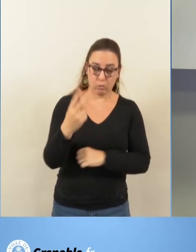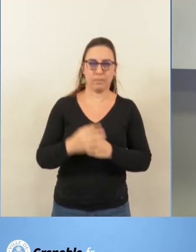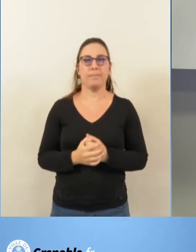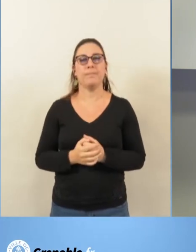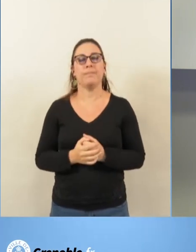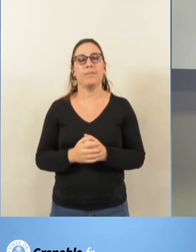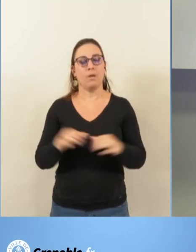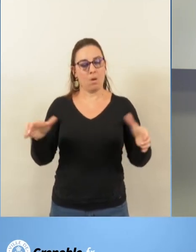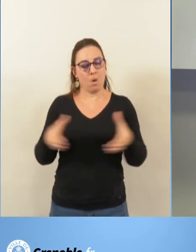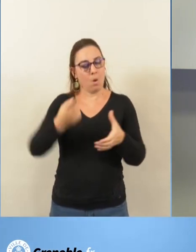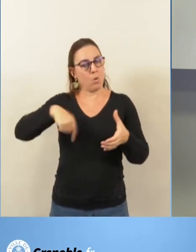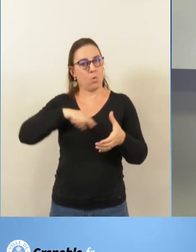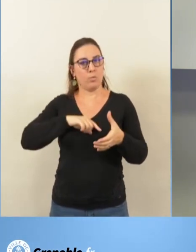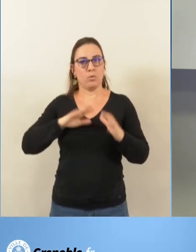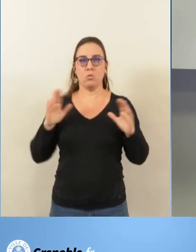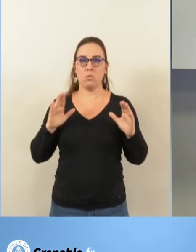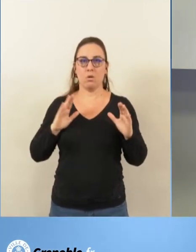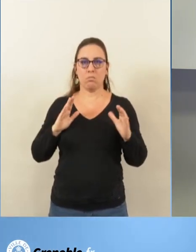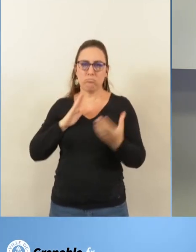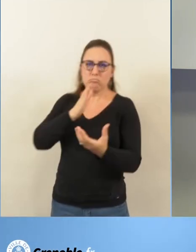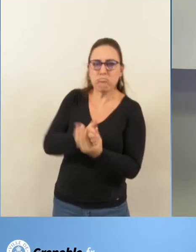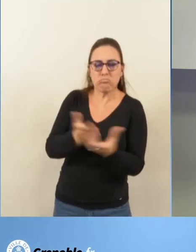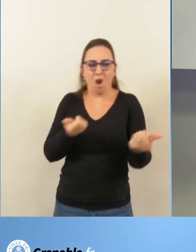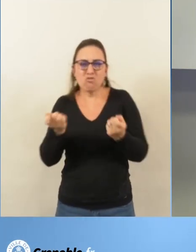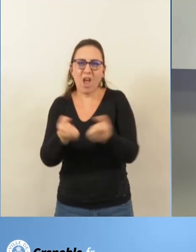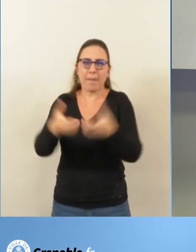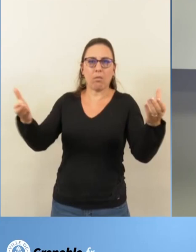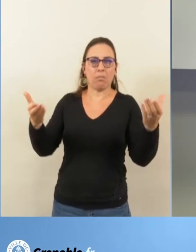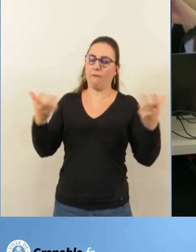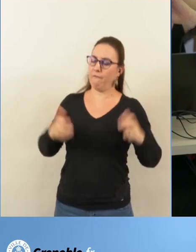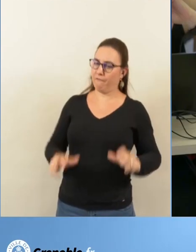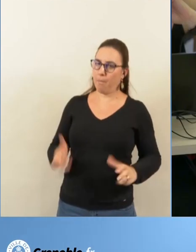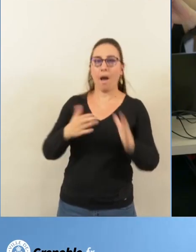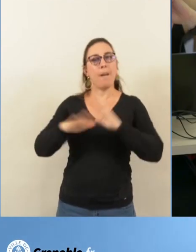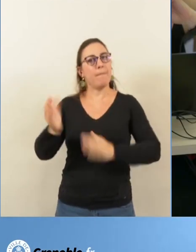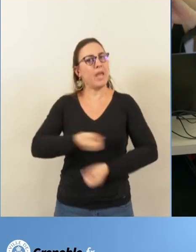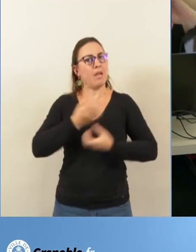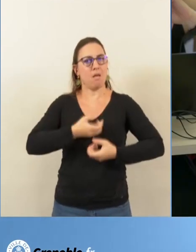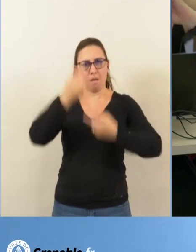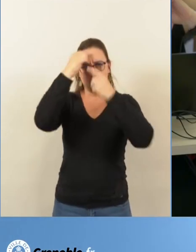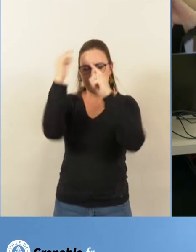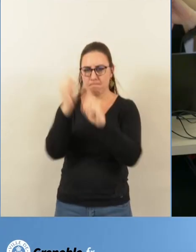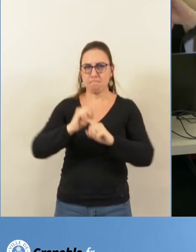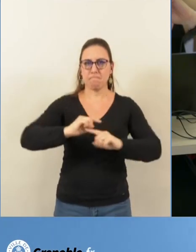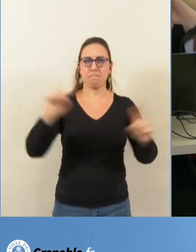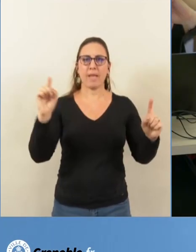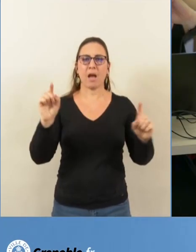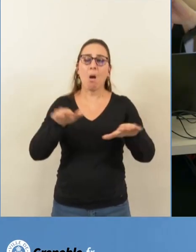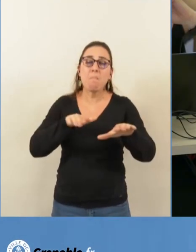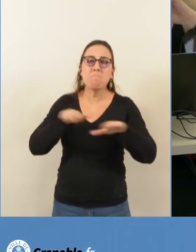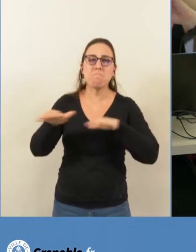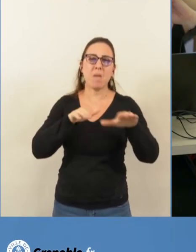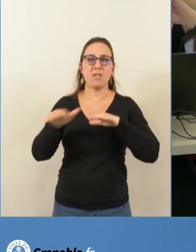notre groupe ne compte pas donc 6 dans la gestion de la majorité mais en tant qu'exprimer sa totale désapprobation donc concernant la méthode